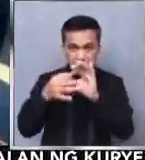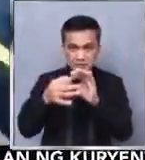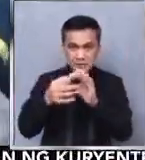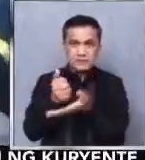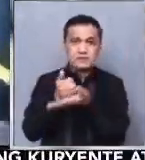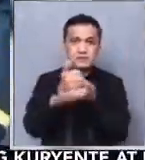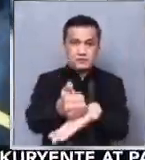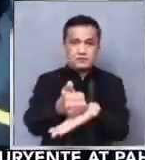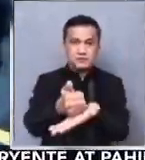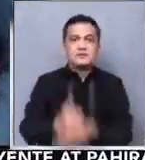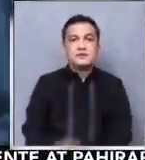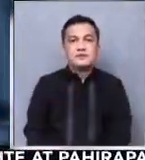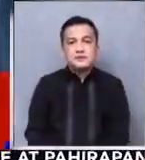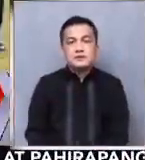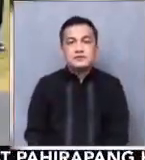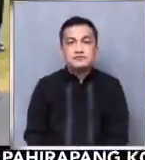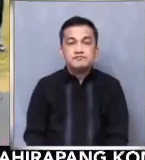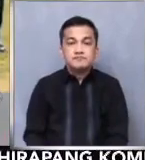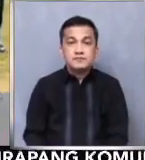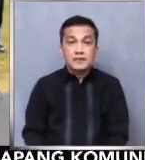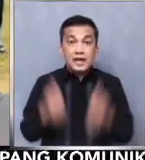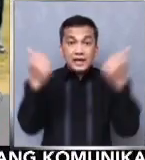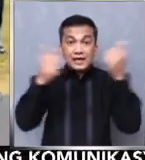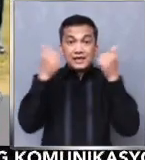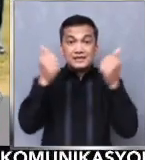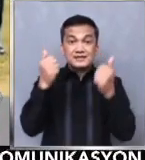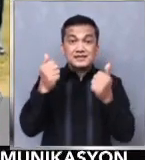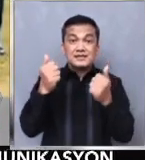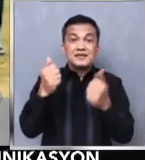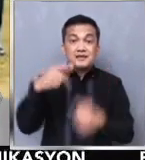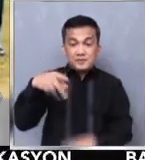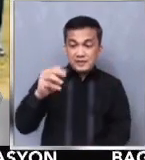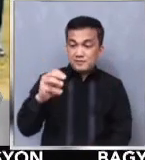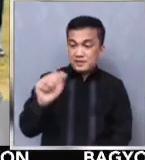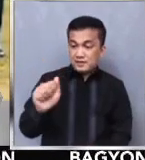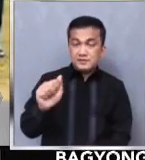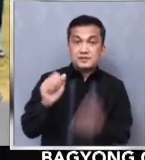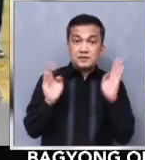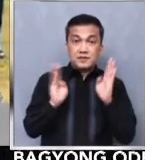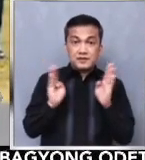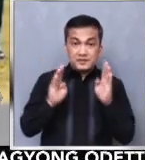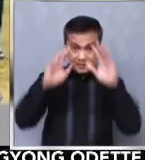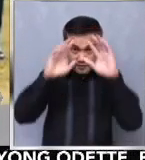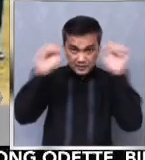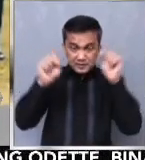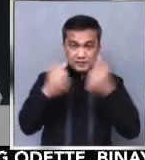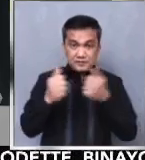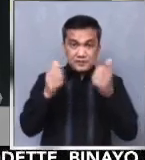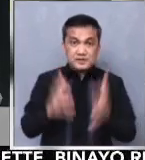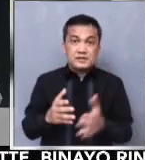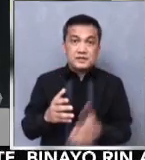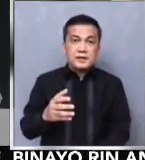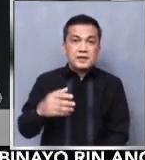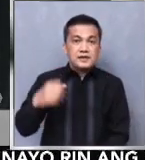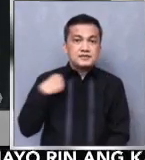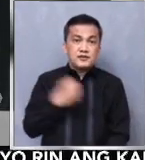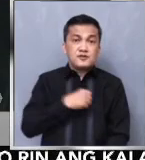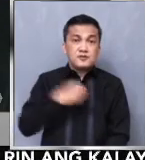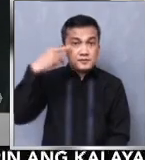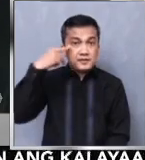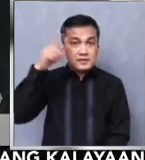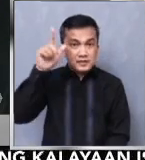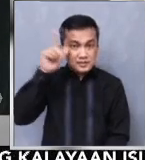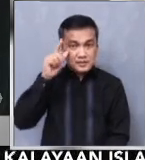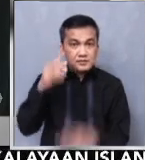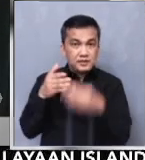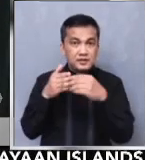Nasa anibersaryo ng Philippine Military Academy sa Baguio City si Presidential Aspirant Senator Ping Lacson. Pinangunahan niya ang pag-aalay ng ilang sandali